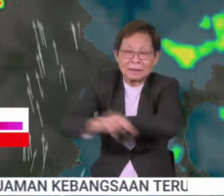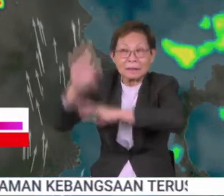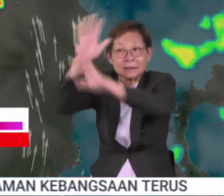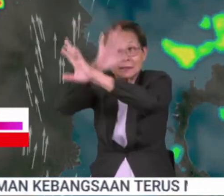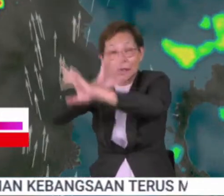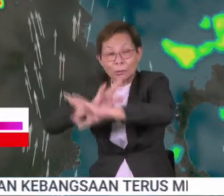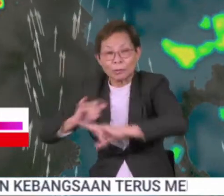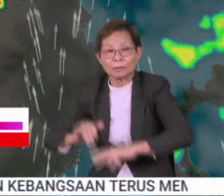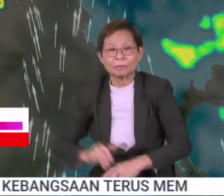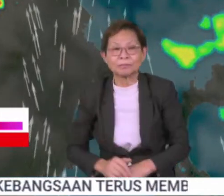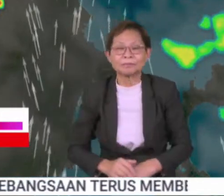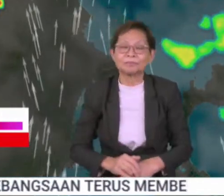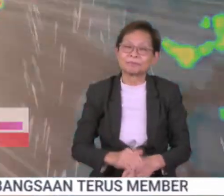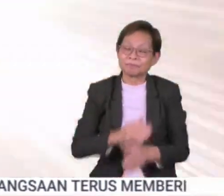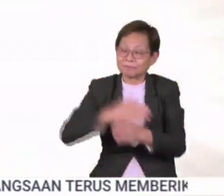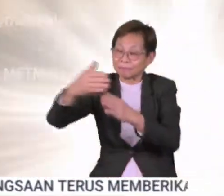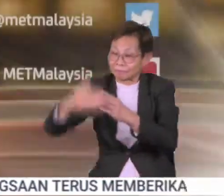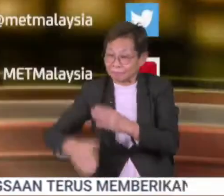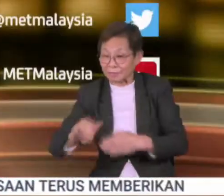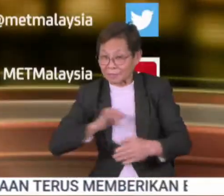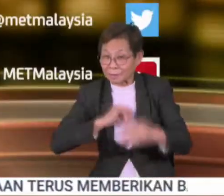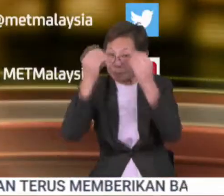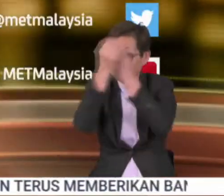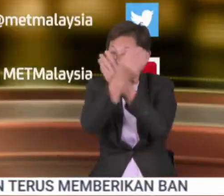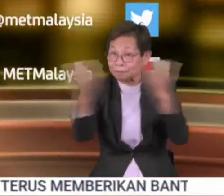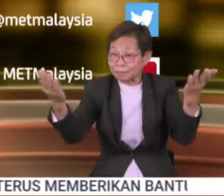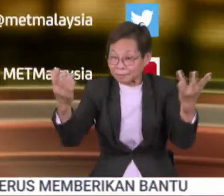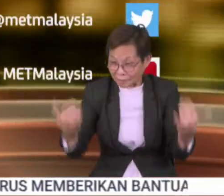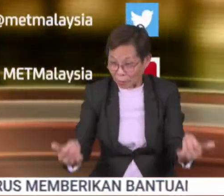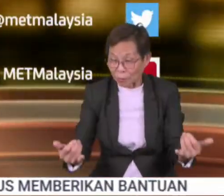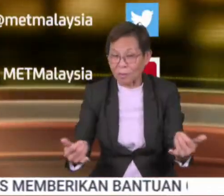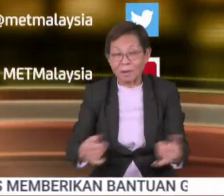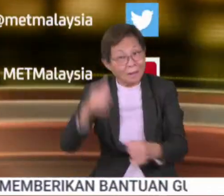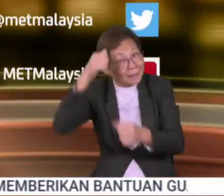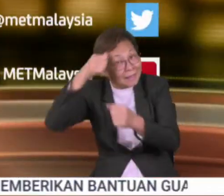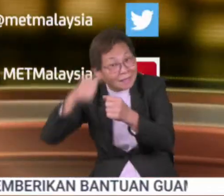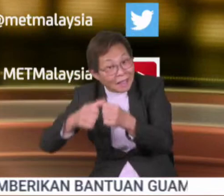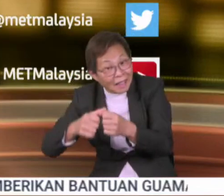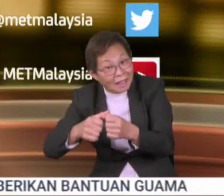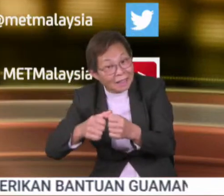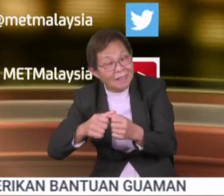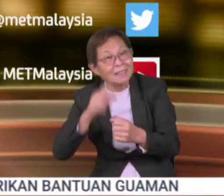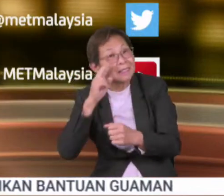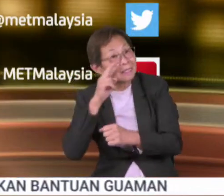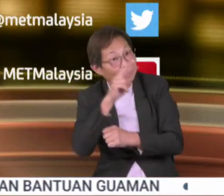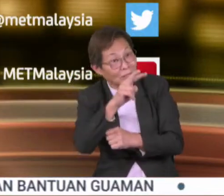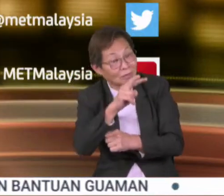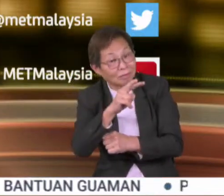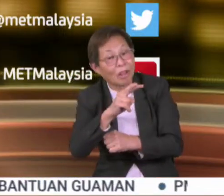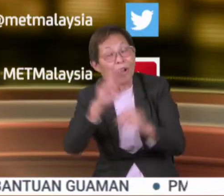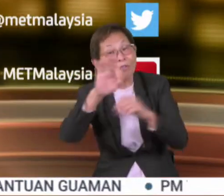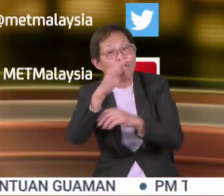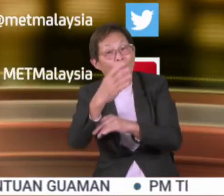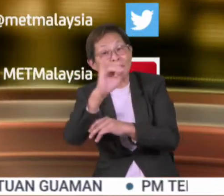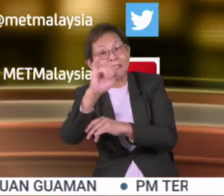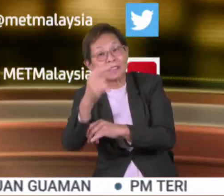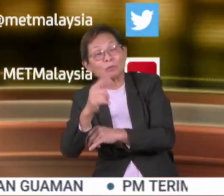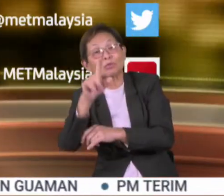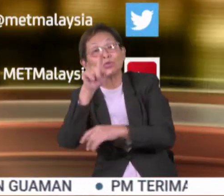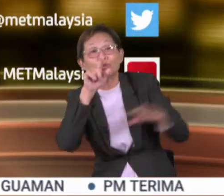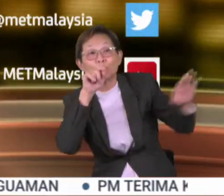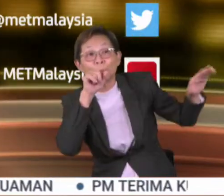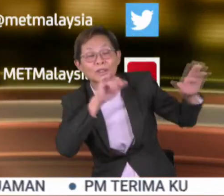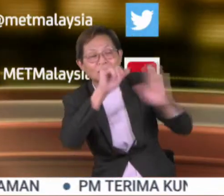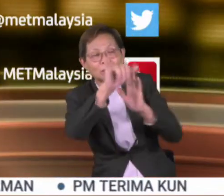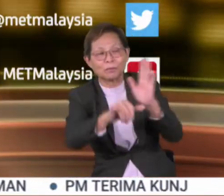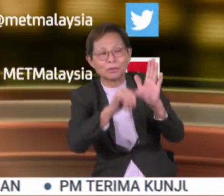Sarawak. Baiklah, ini sahaja yang dapat saya kongsikan buat petang ini. Jangan lupa untuk ikuti kami di laman Facebook, Instagram, Twitter dan